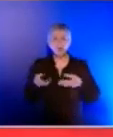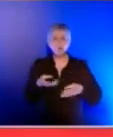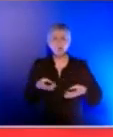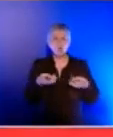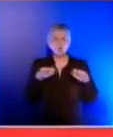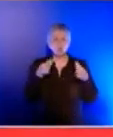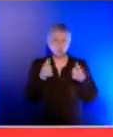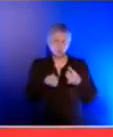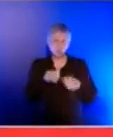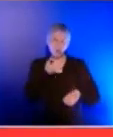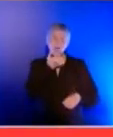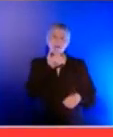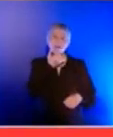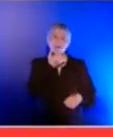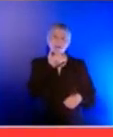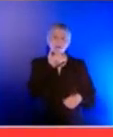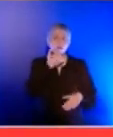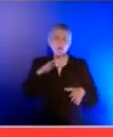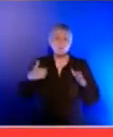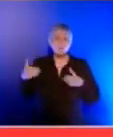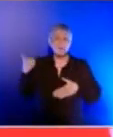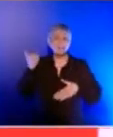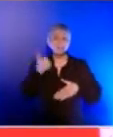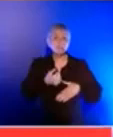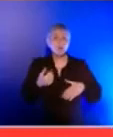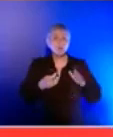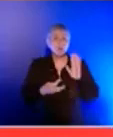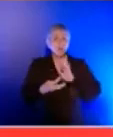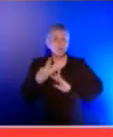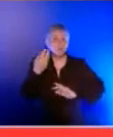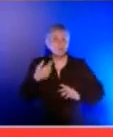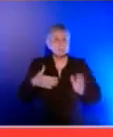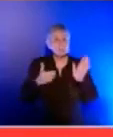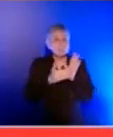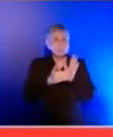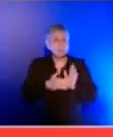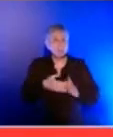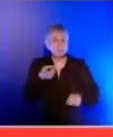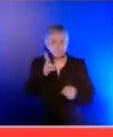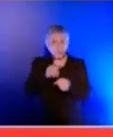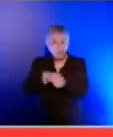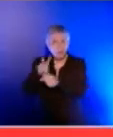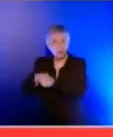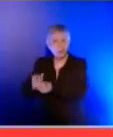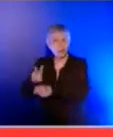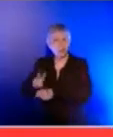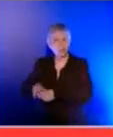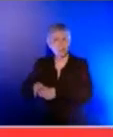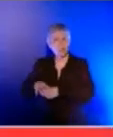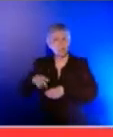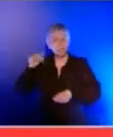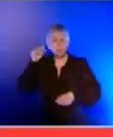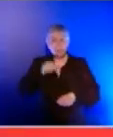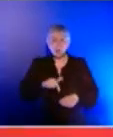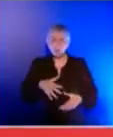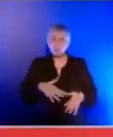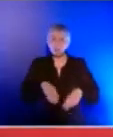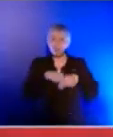13.000 νεκρούς, λόγω ακριβώς της αδυναμίας ή της άρνησης της Νέας Δημοκρατίας να προχωρήσει στην ενίσχυση του ΕΣΥ,